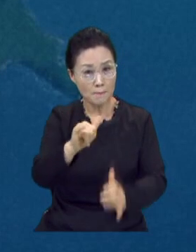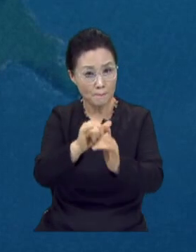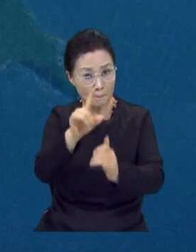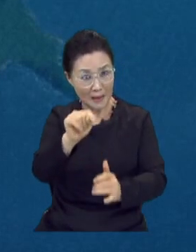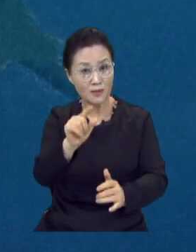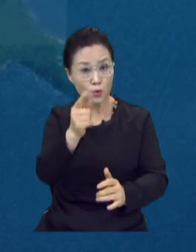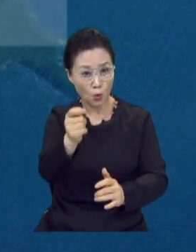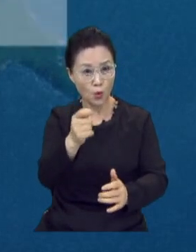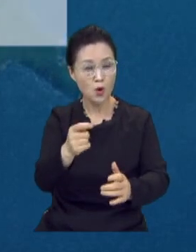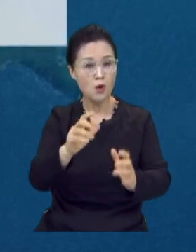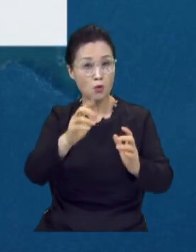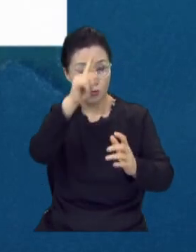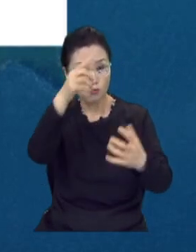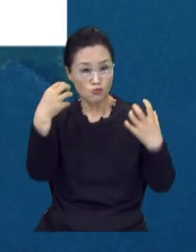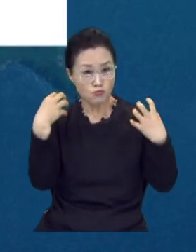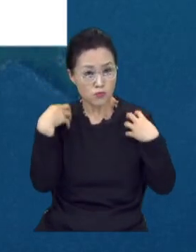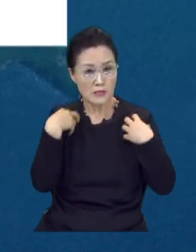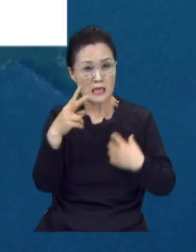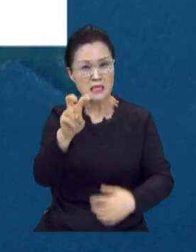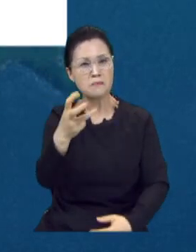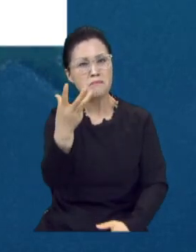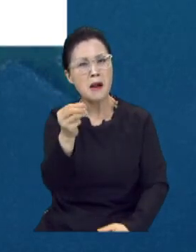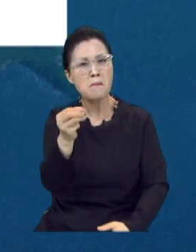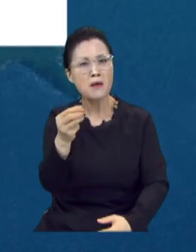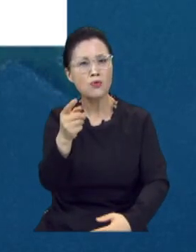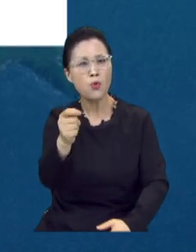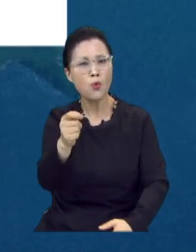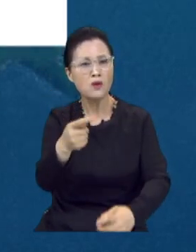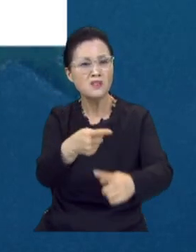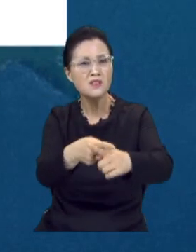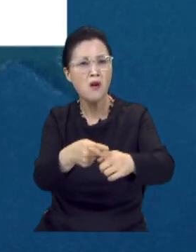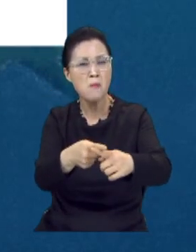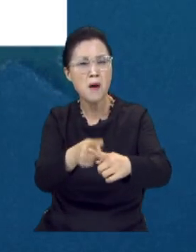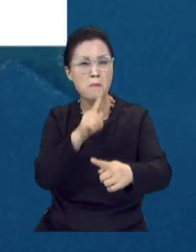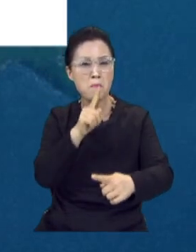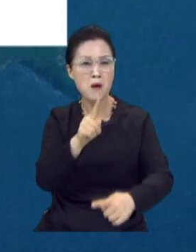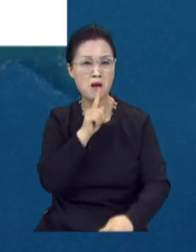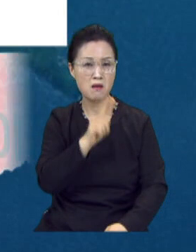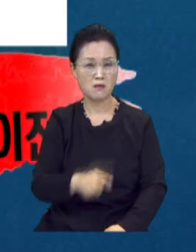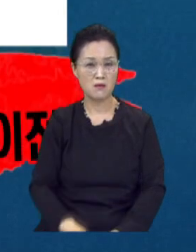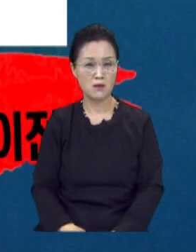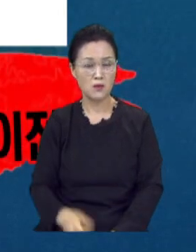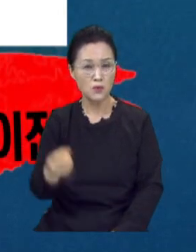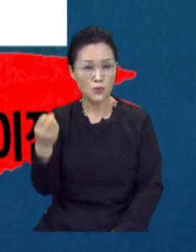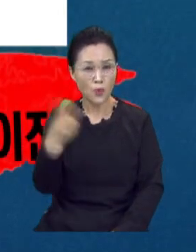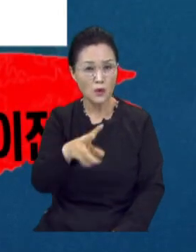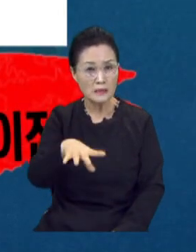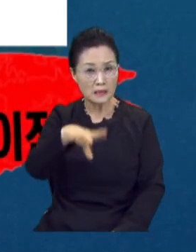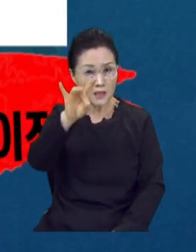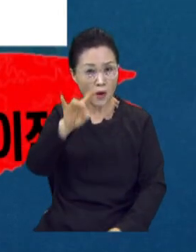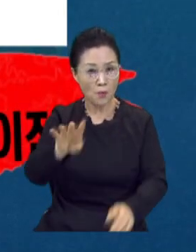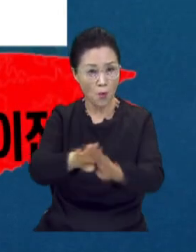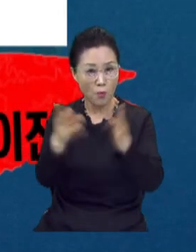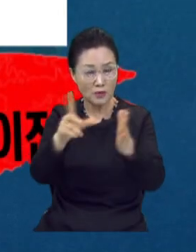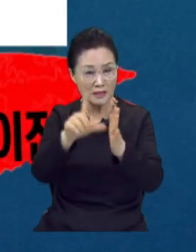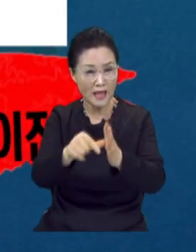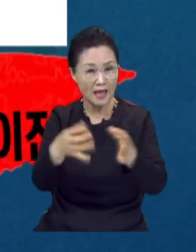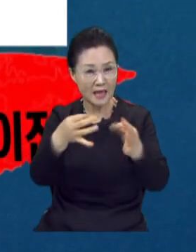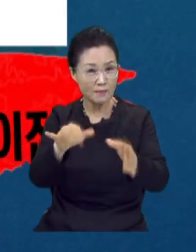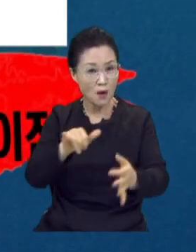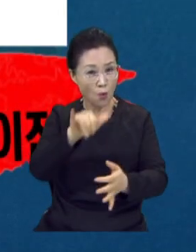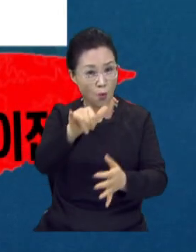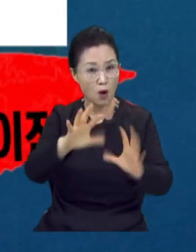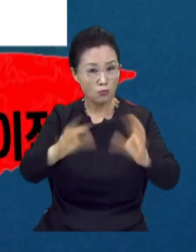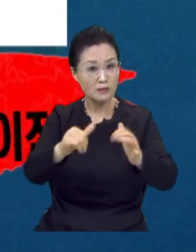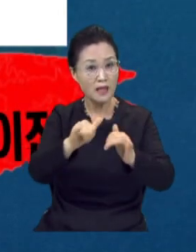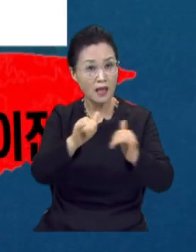추정했지만 사타는 28만여 톤으로 절반조차 안 됩니다. 여기에 초기 개항 때 김해공항